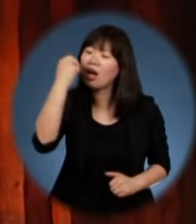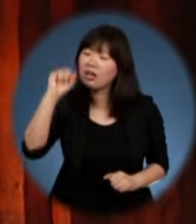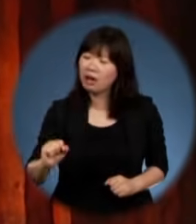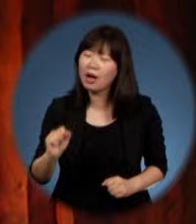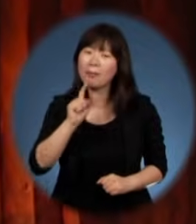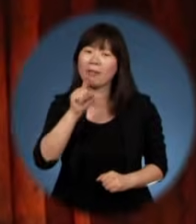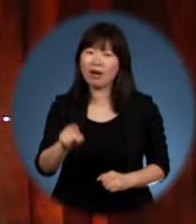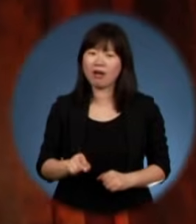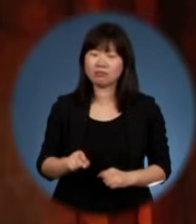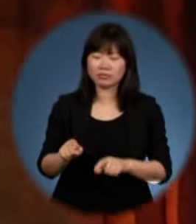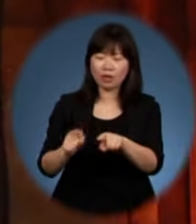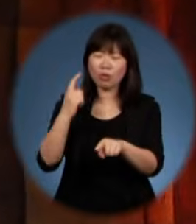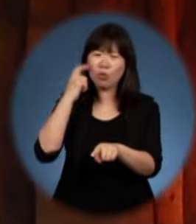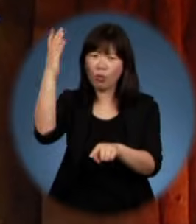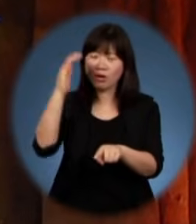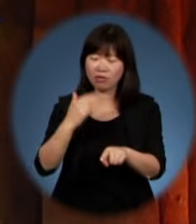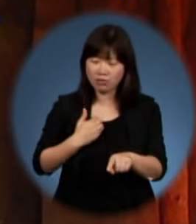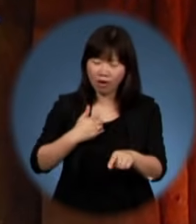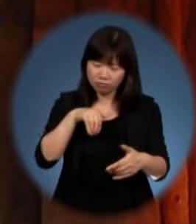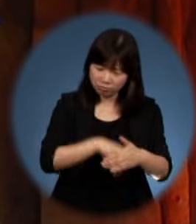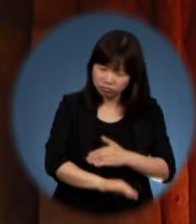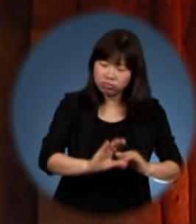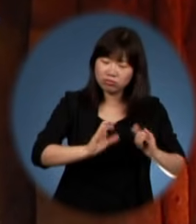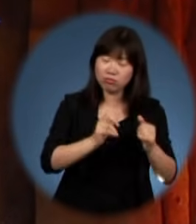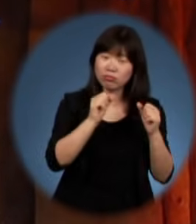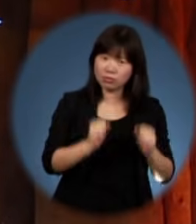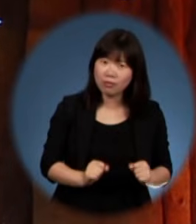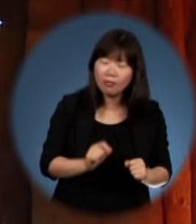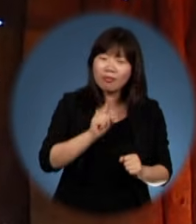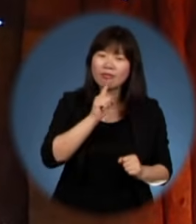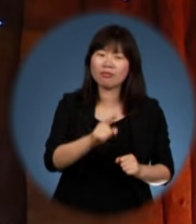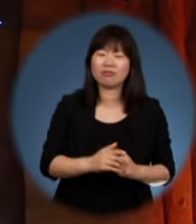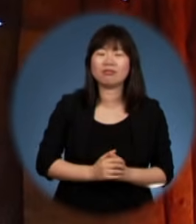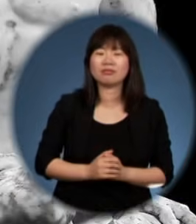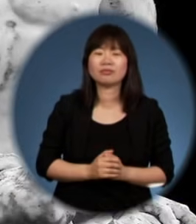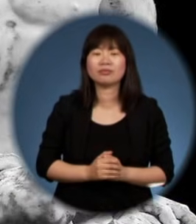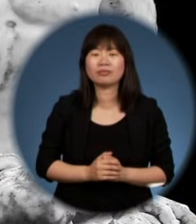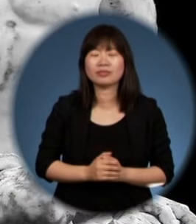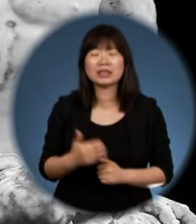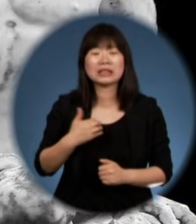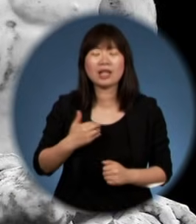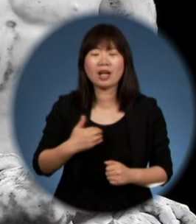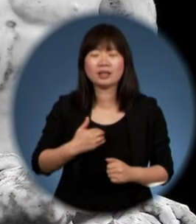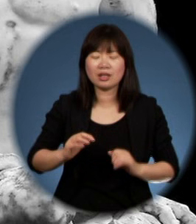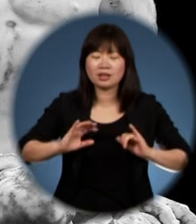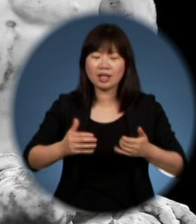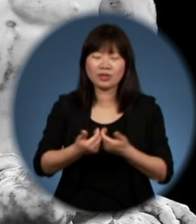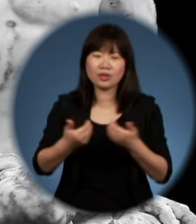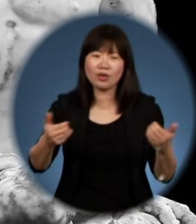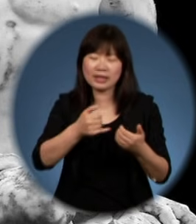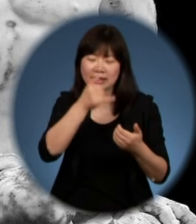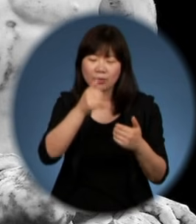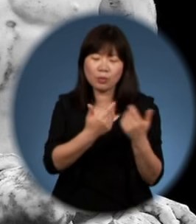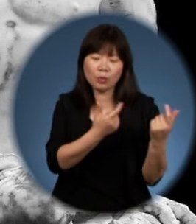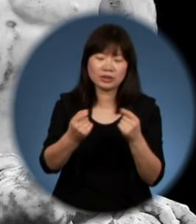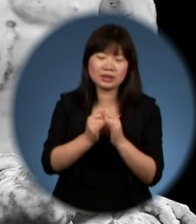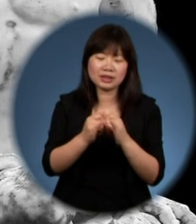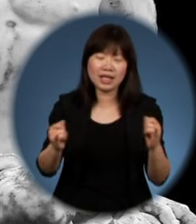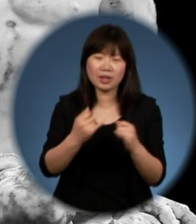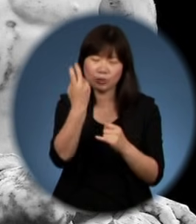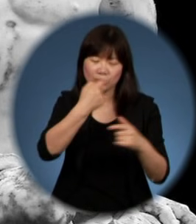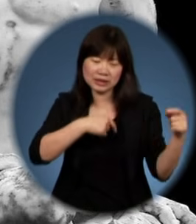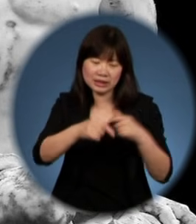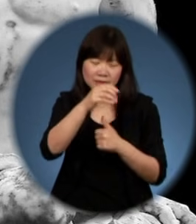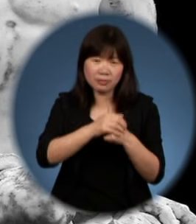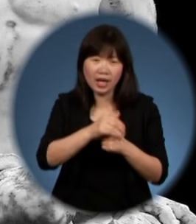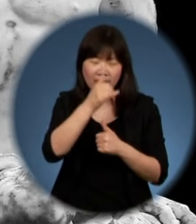당신은 영과 있고 나는 지금 지하세계에 있다는 것입니다 나는 세상을 떠난 모든 사들을 통치하는